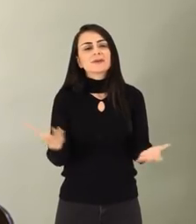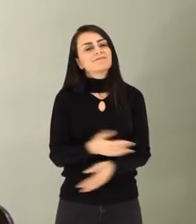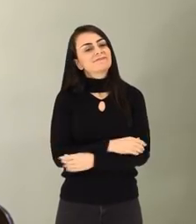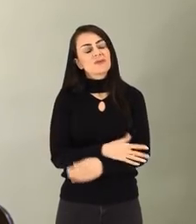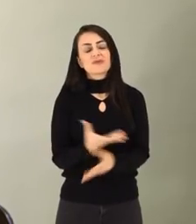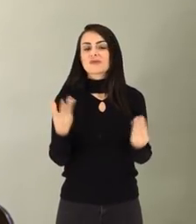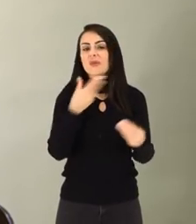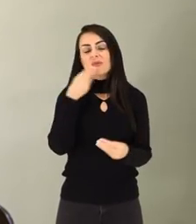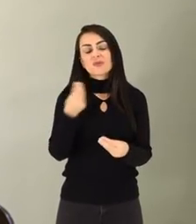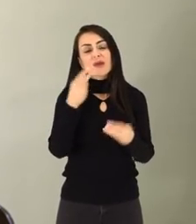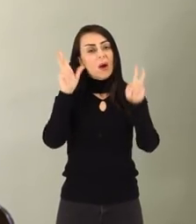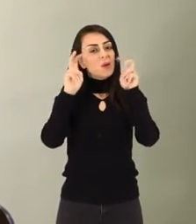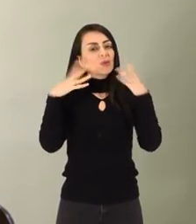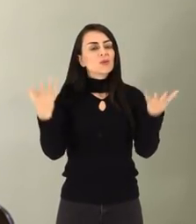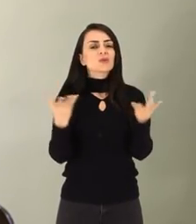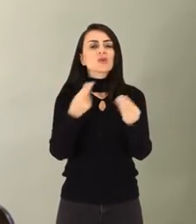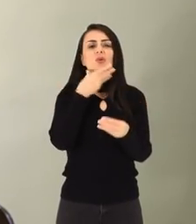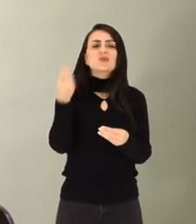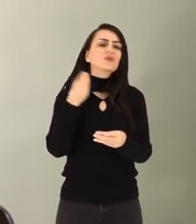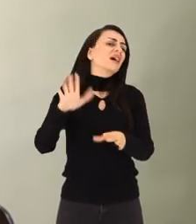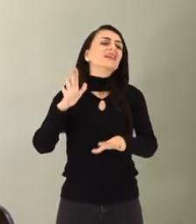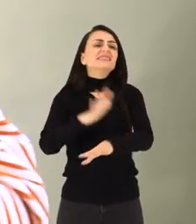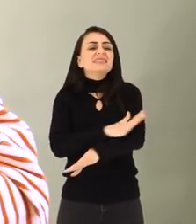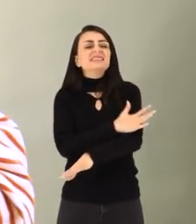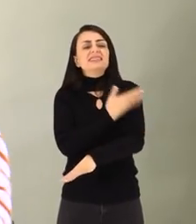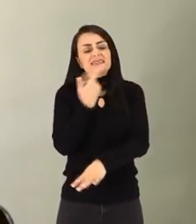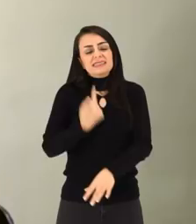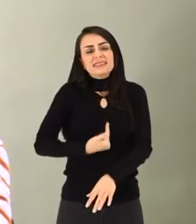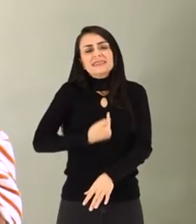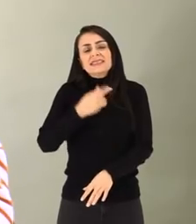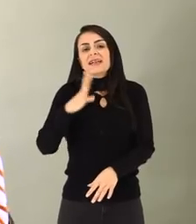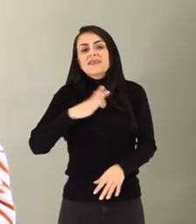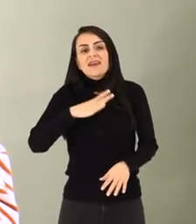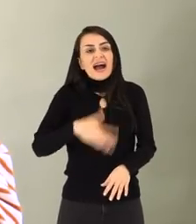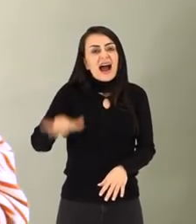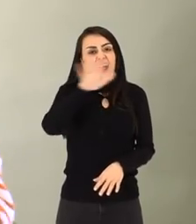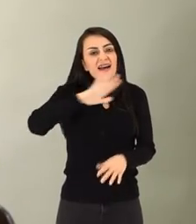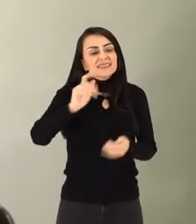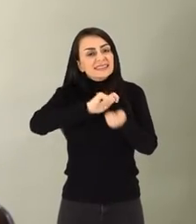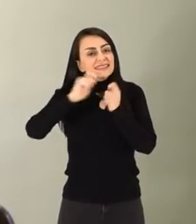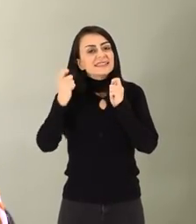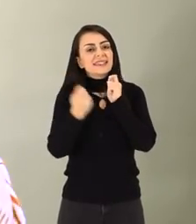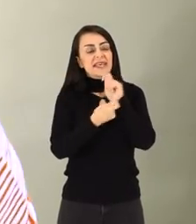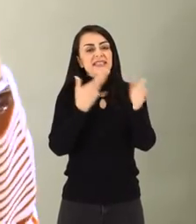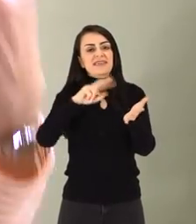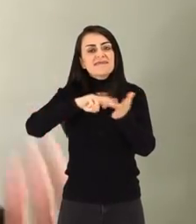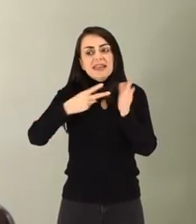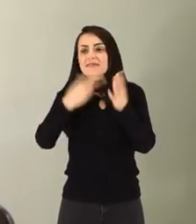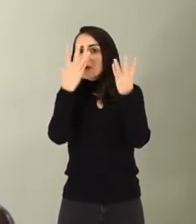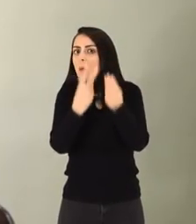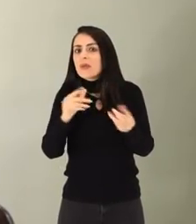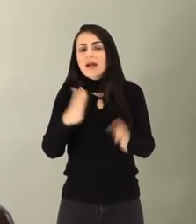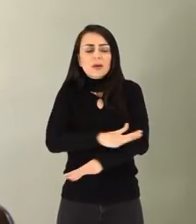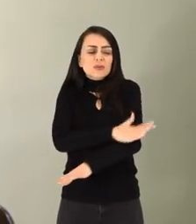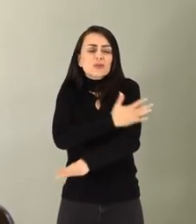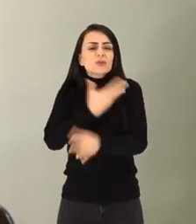bu da. Ne hissediyorum? Çok güzel şeyler hissediyorum tabii ki. Her şey çok değişti. Hem teknik olarak hem duygusal